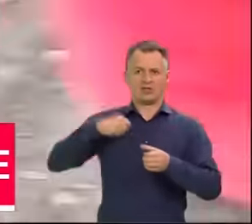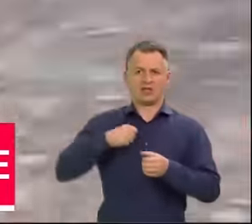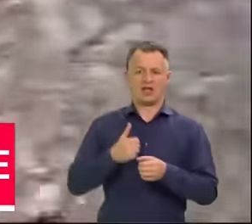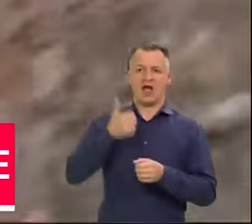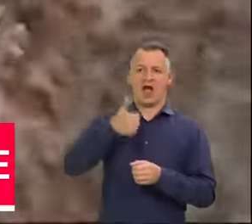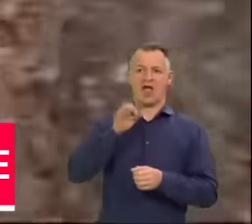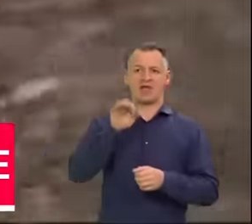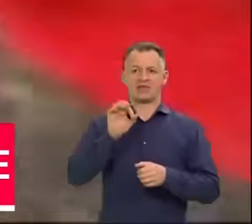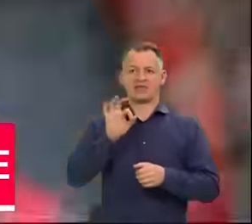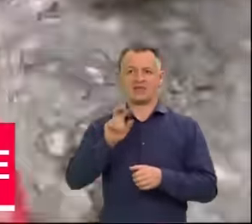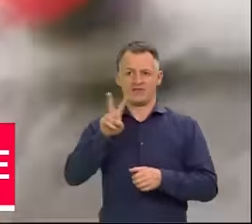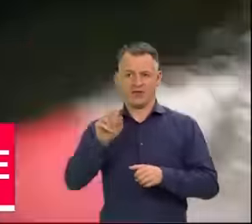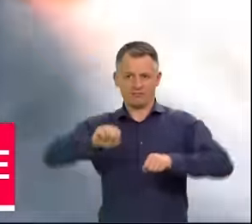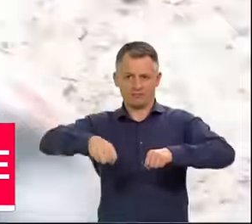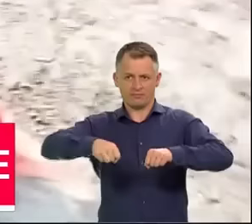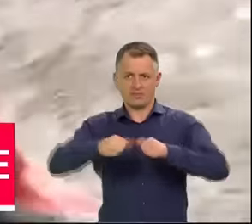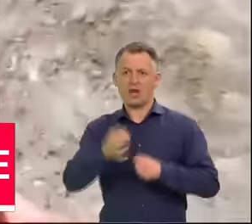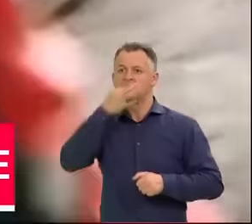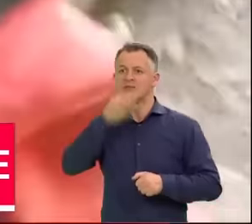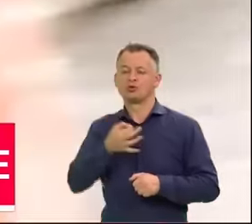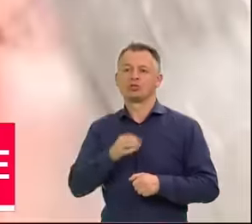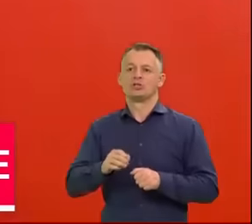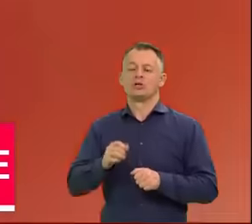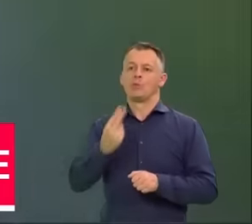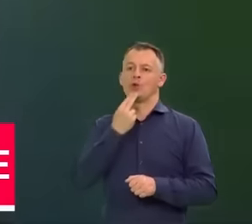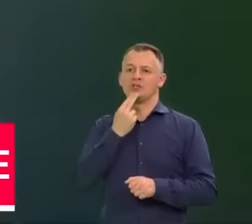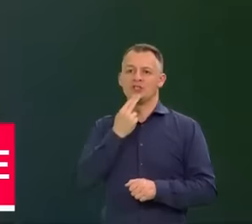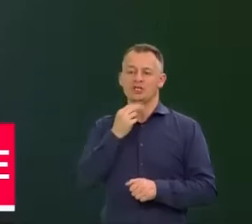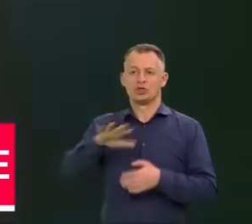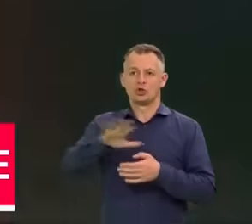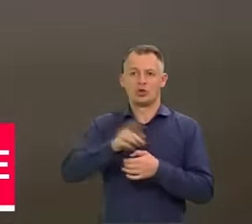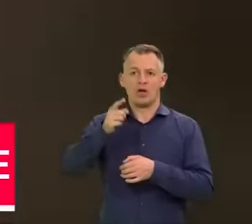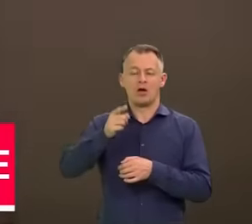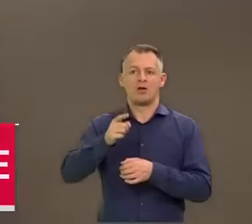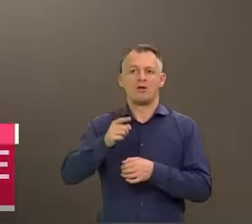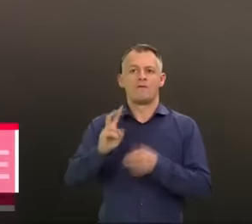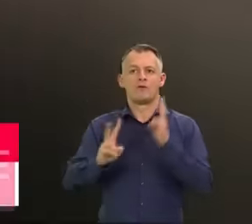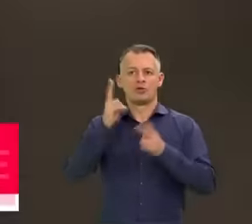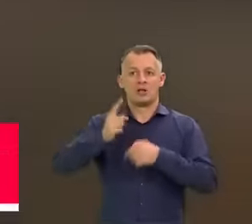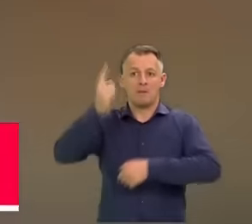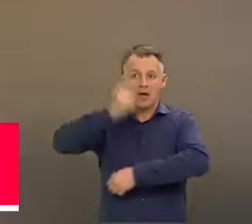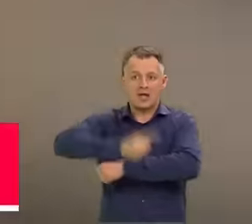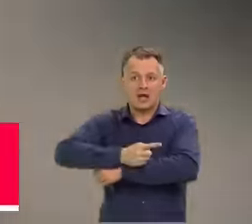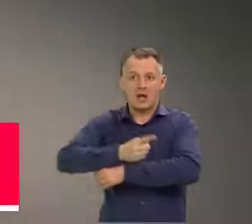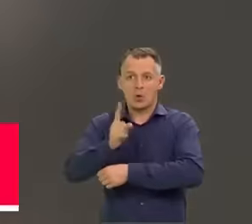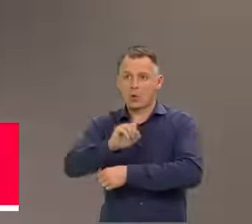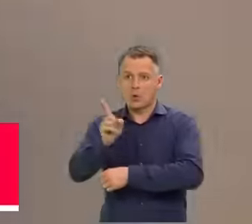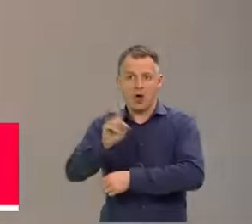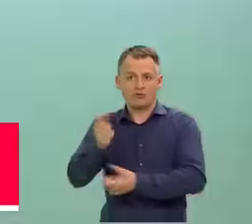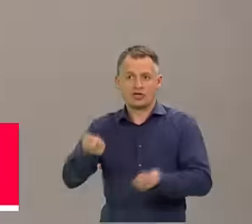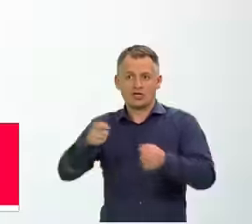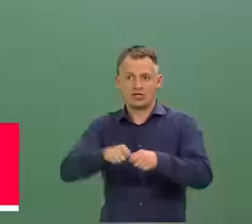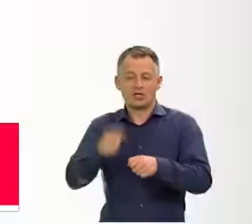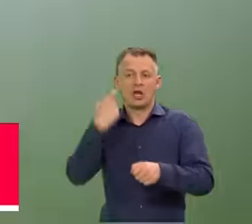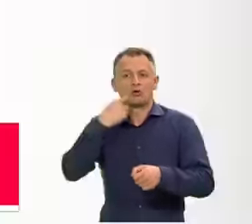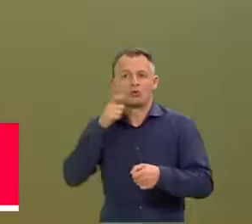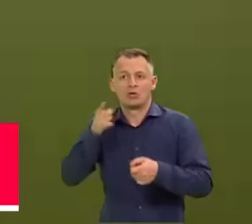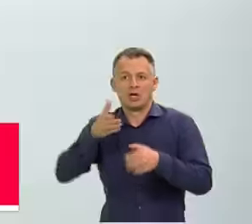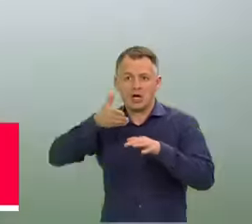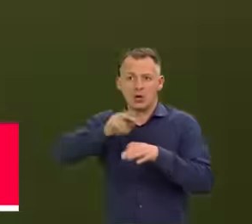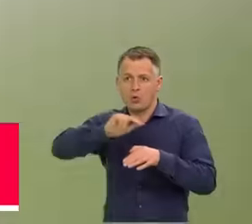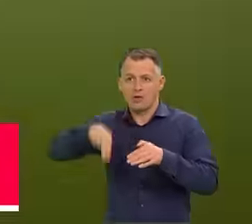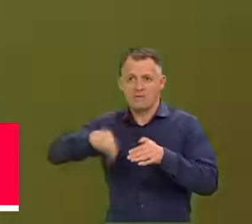le-au spus oamenilor legii că bariera din zona forestieră nu era închisă și nu au știut că nu au voie să pătrundă acolo. În plus, i-au acuzat